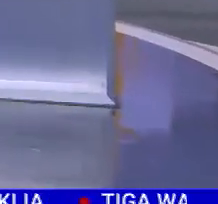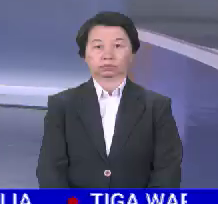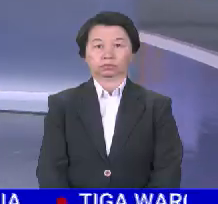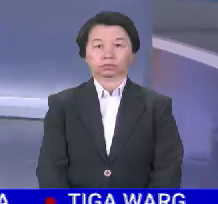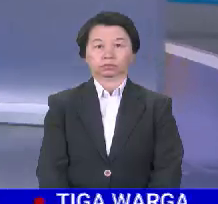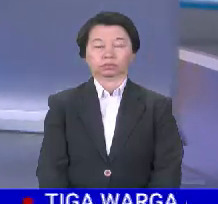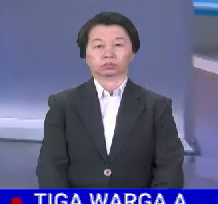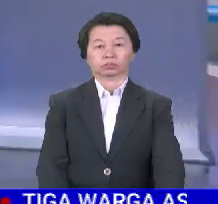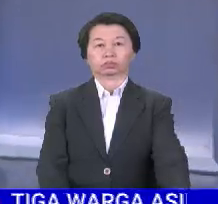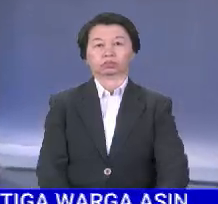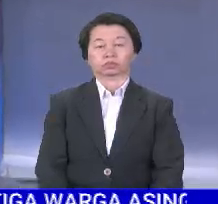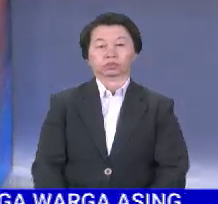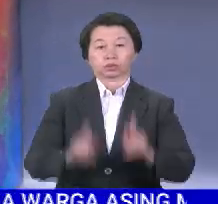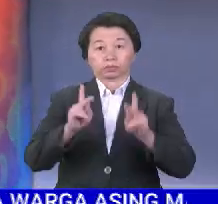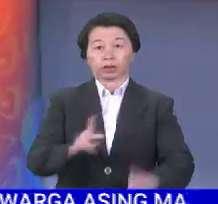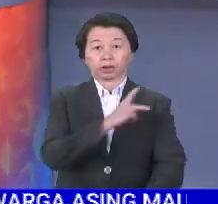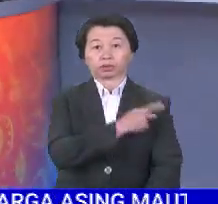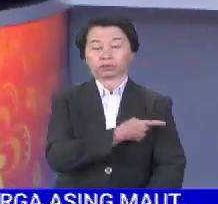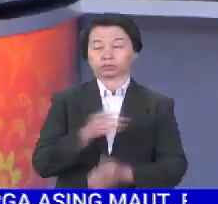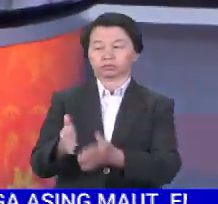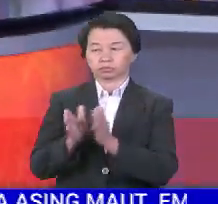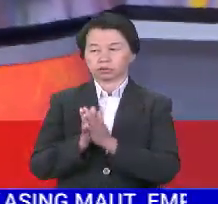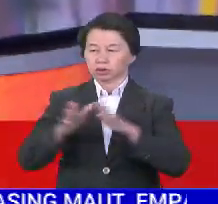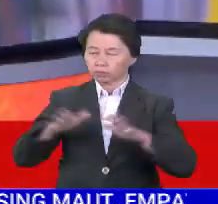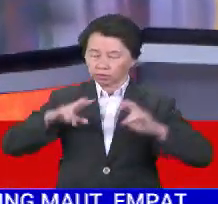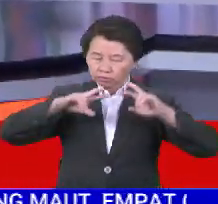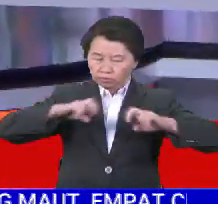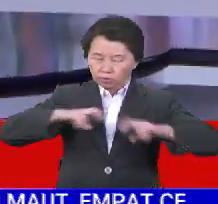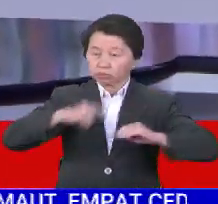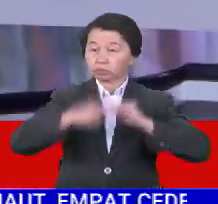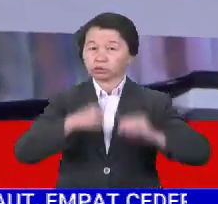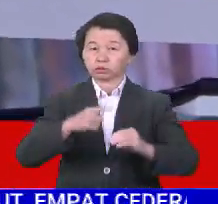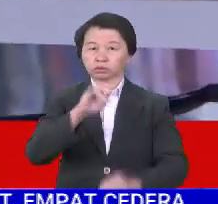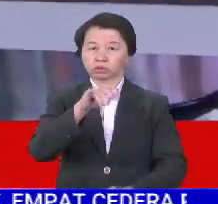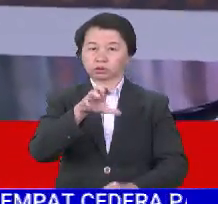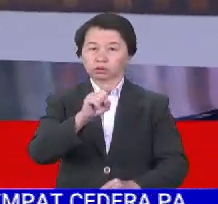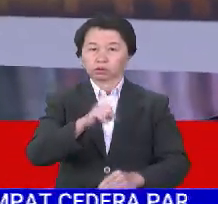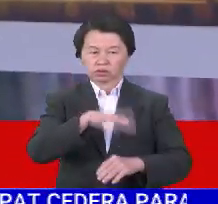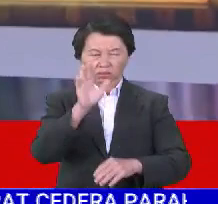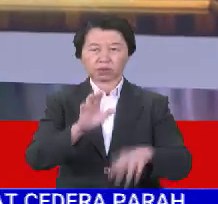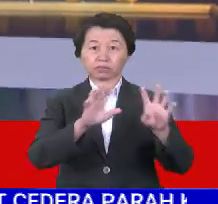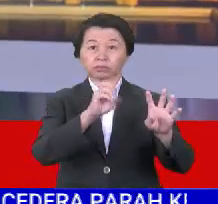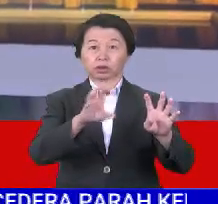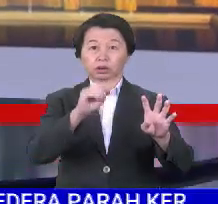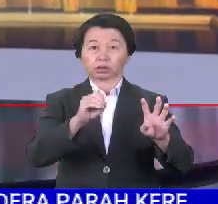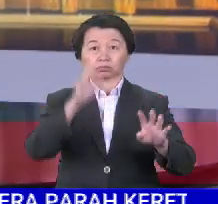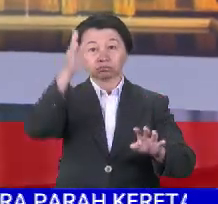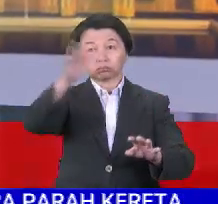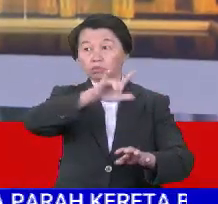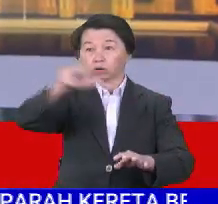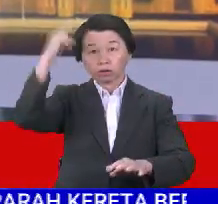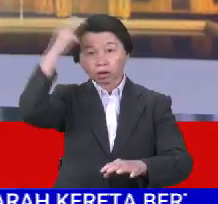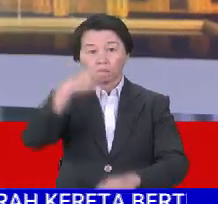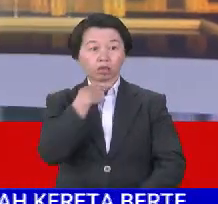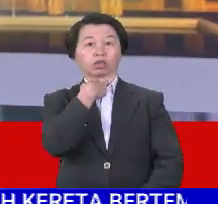Baik saudara, pihak berkuasa digesa menjalankan siasatan terperinci mengenai isu hampir 400 bakal jemaah haji terkandas